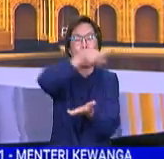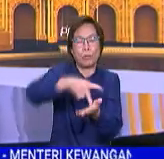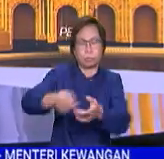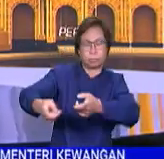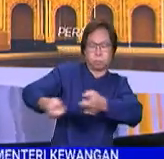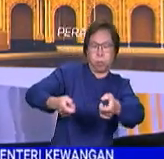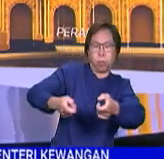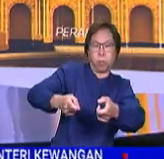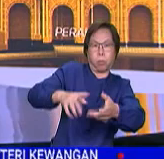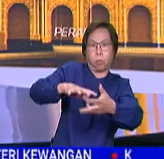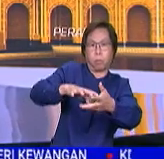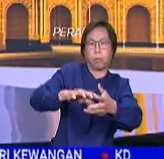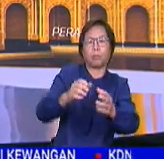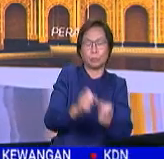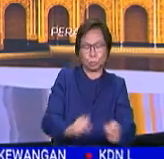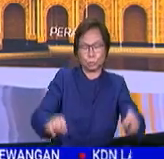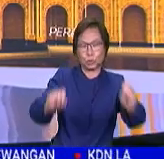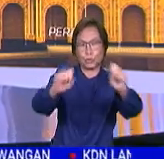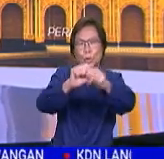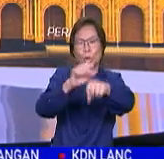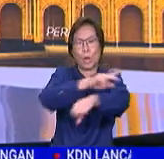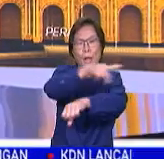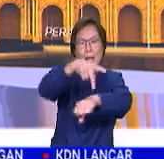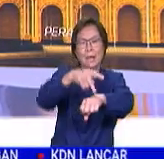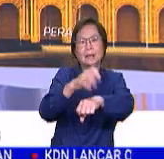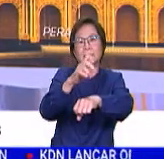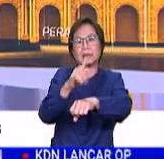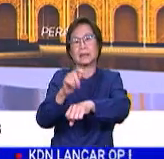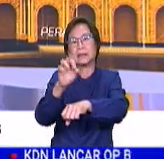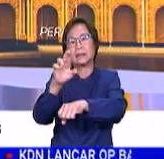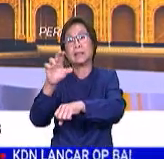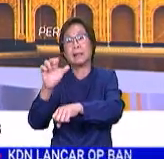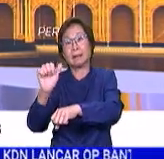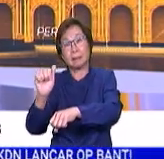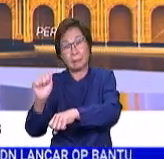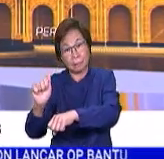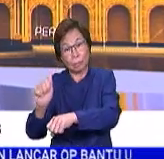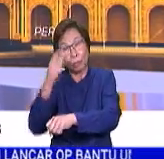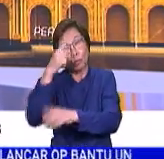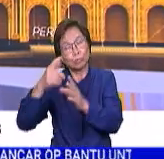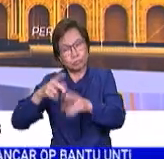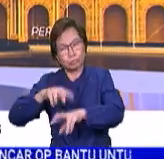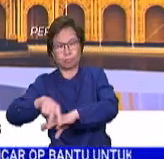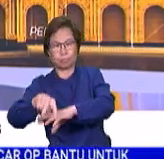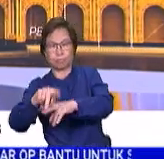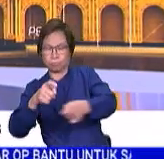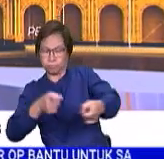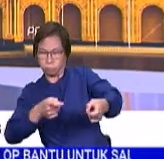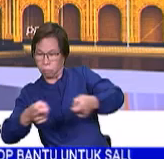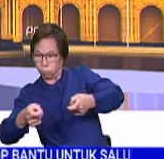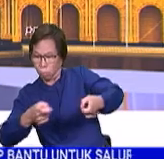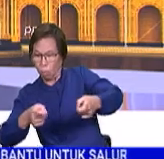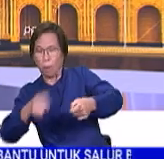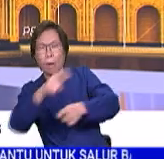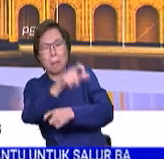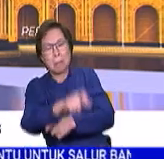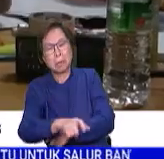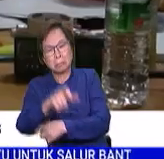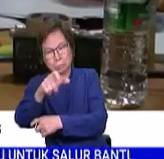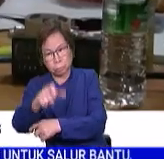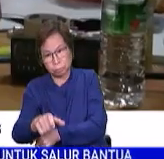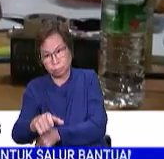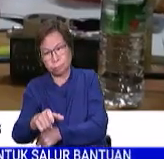bencana di Surau Padang Setengah. Ia bagi membantu menyelaras penduduk terjejas.